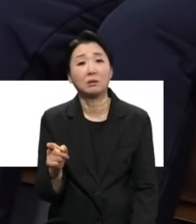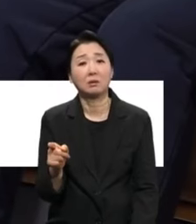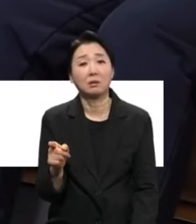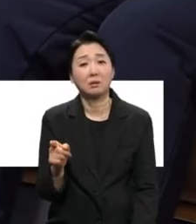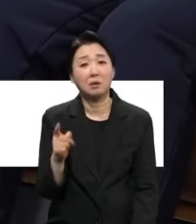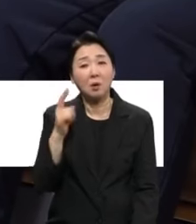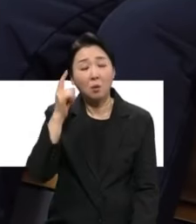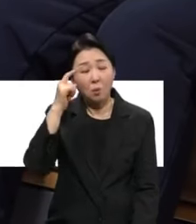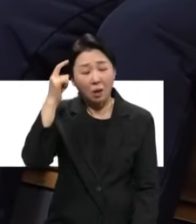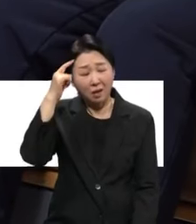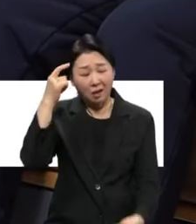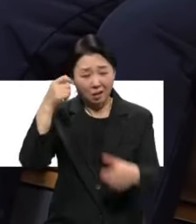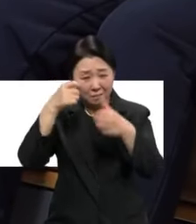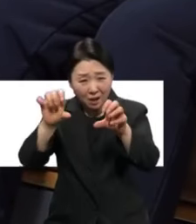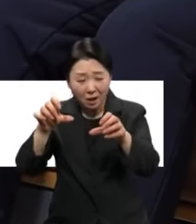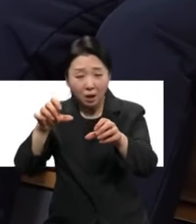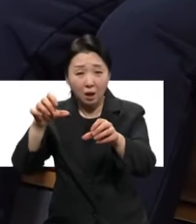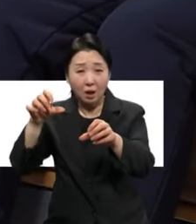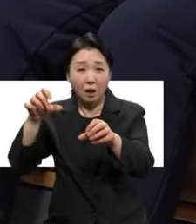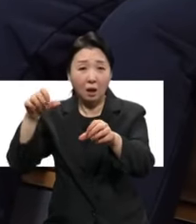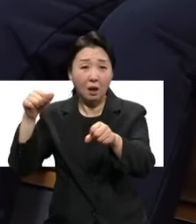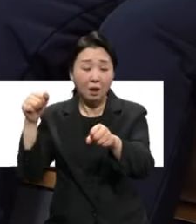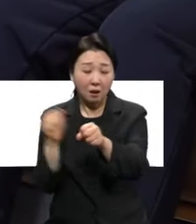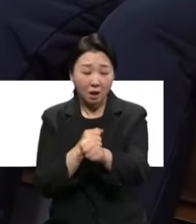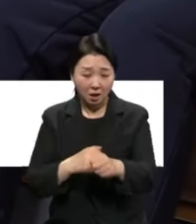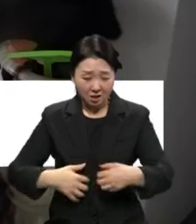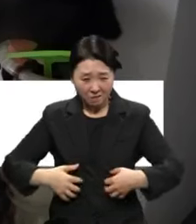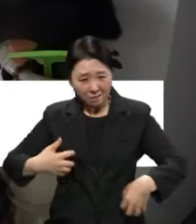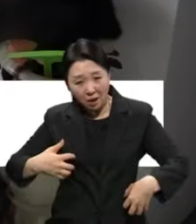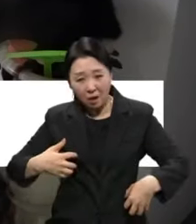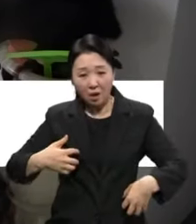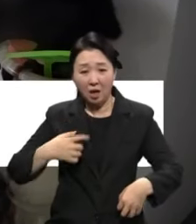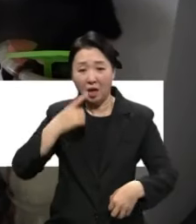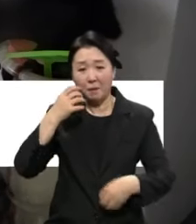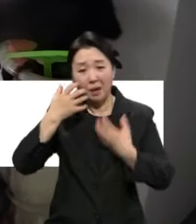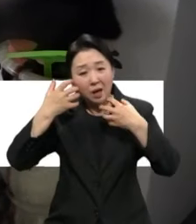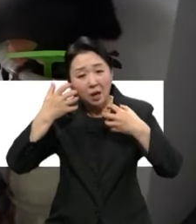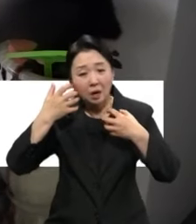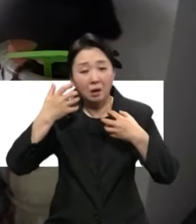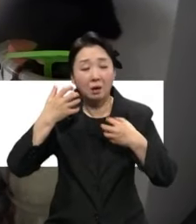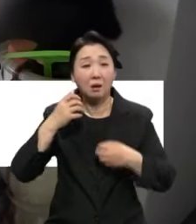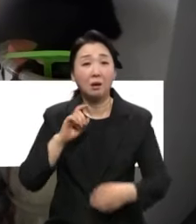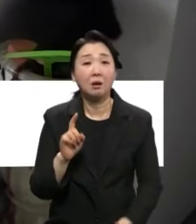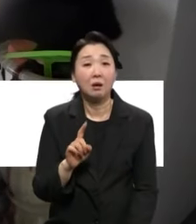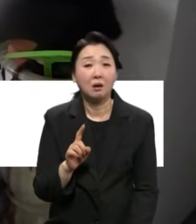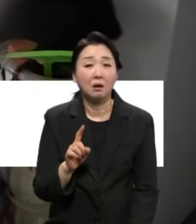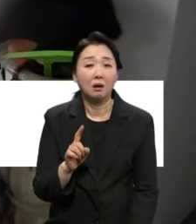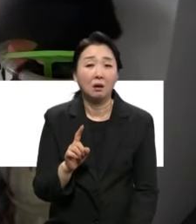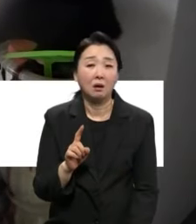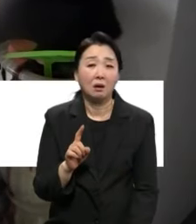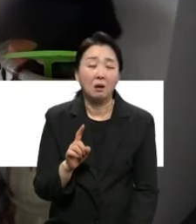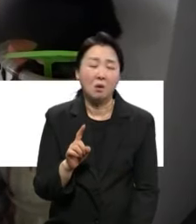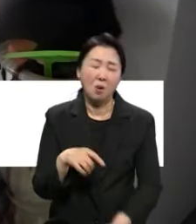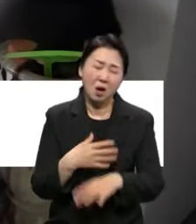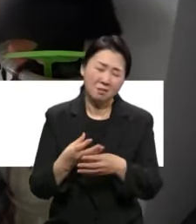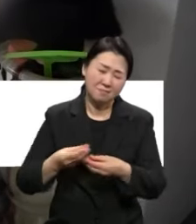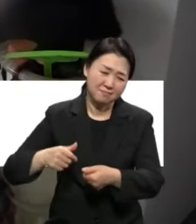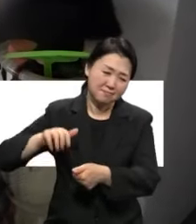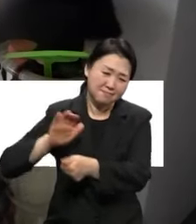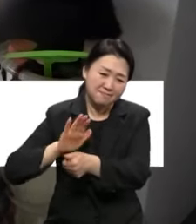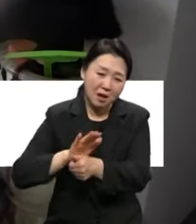두개골 한몰대고 갈비까지 다 내려앉아갖고 그렇게 이빨까지 다 내려앉아 완전 잔잔한 밟았다고